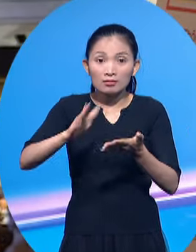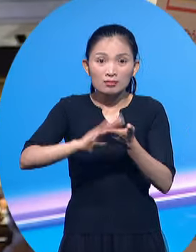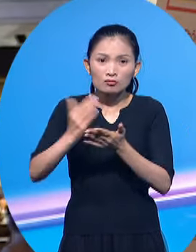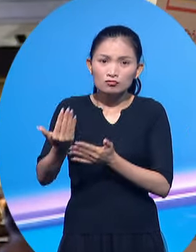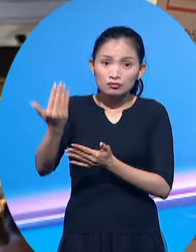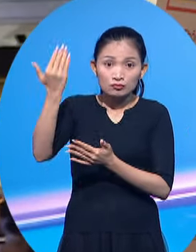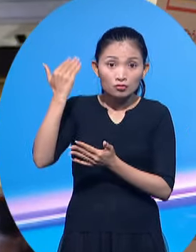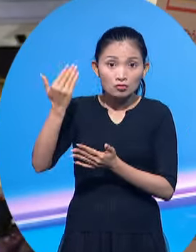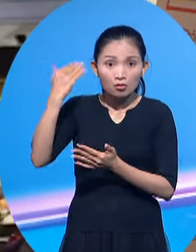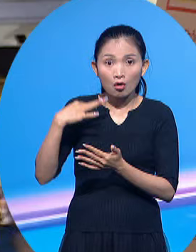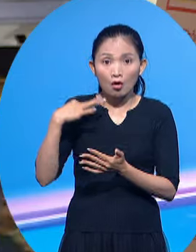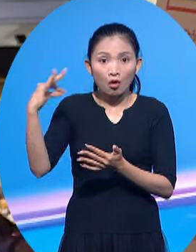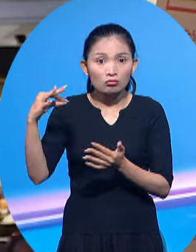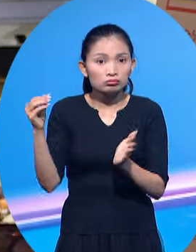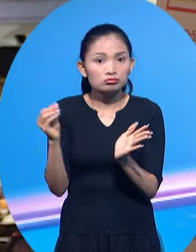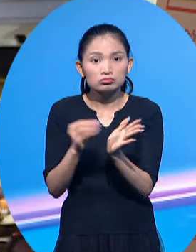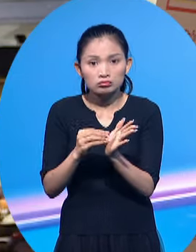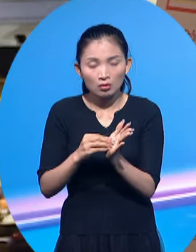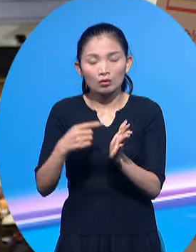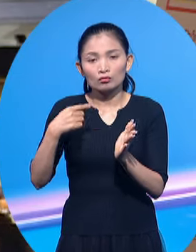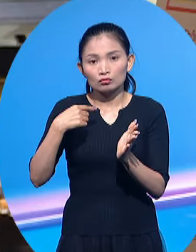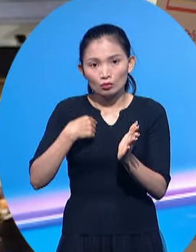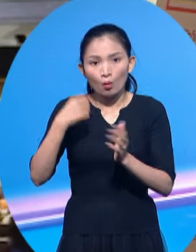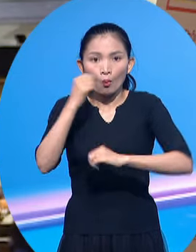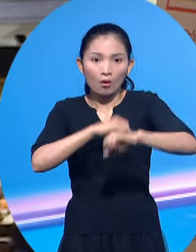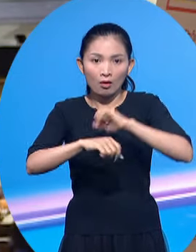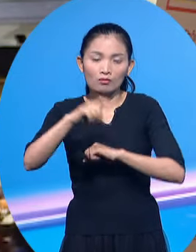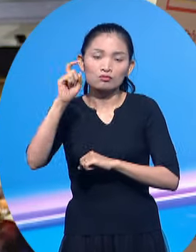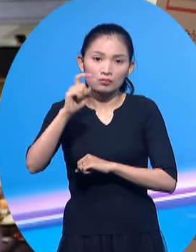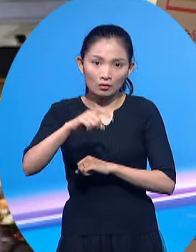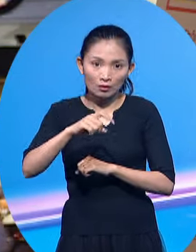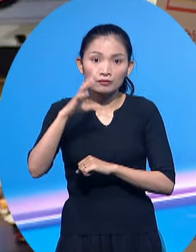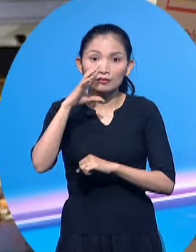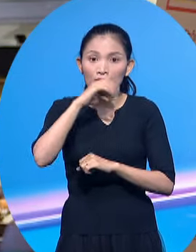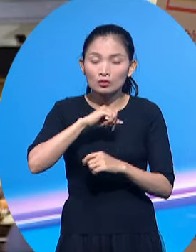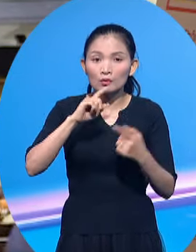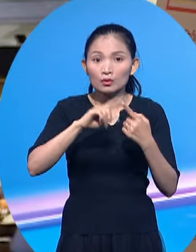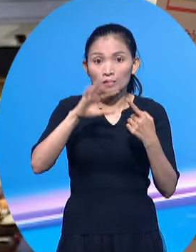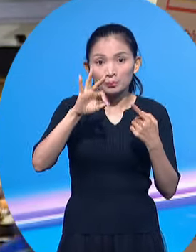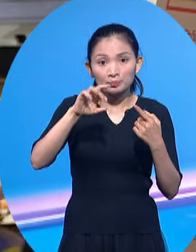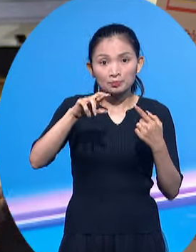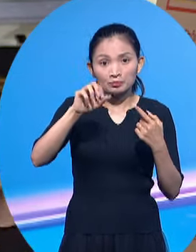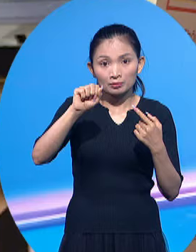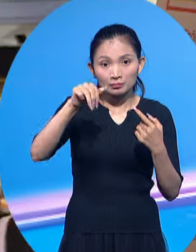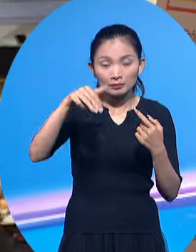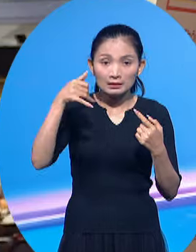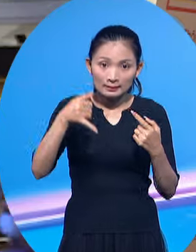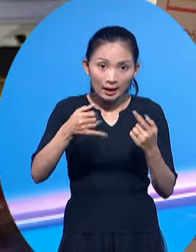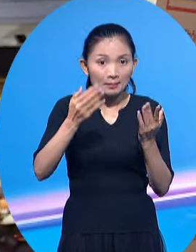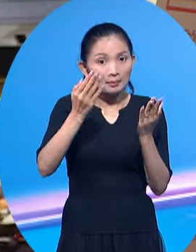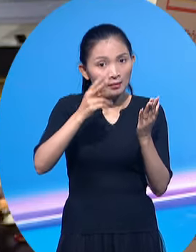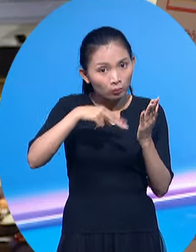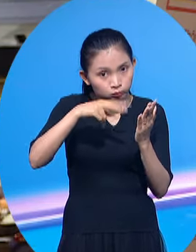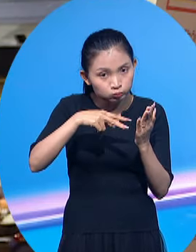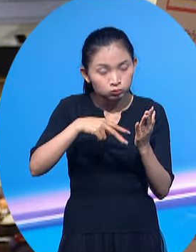sứ của chương trình thì Linh cũng đã có những cái hoạt động, ví dụ như là hoạt động chạm đọc. Đó là nơi mà Linh đã đem tới một cái